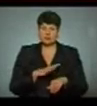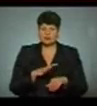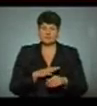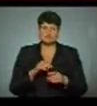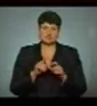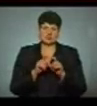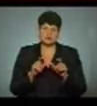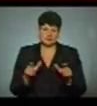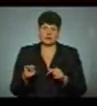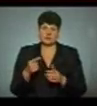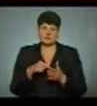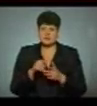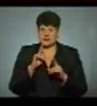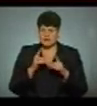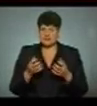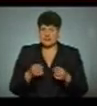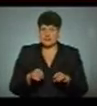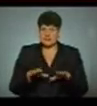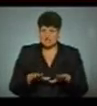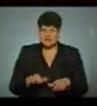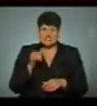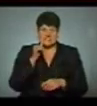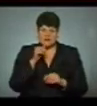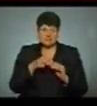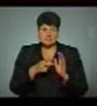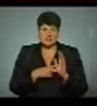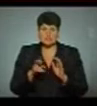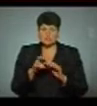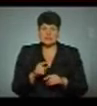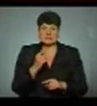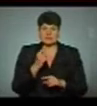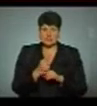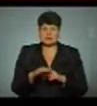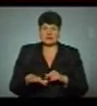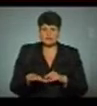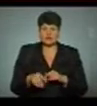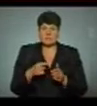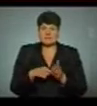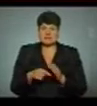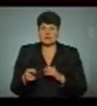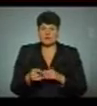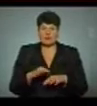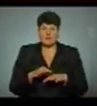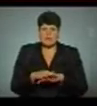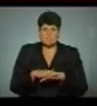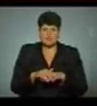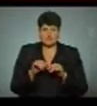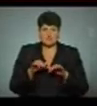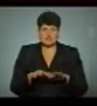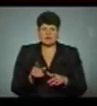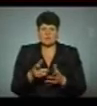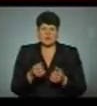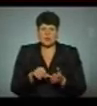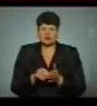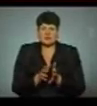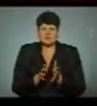штаб у Тернопільській міській раді, де прийняли рішення від завтра, 17 березня, заборонити на території міста Тернополя проводити масові заходи, у яких бере